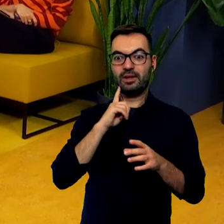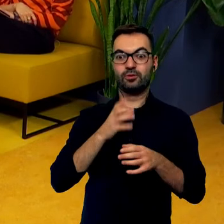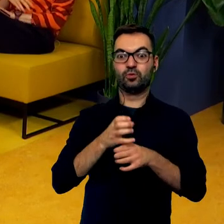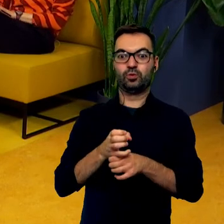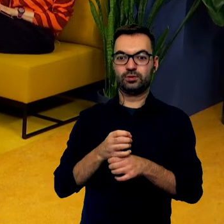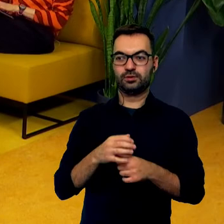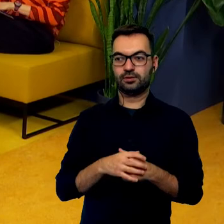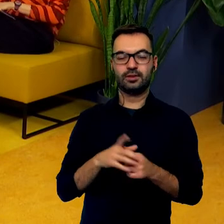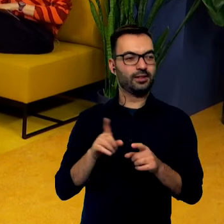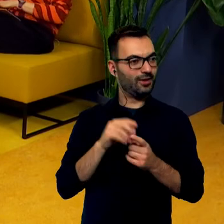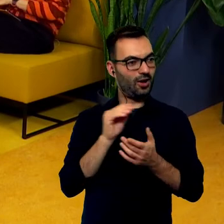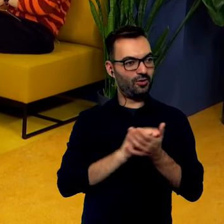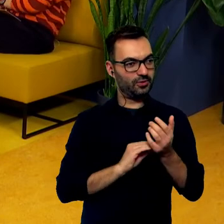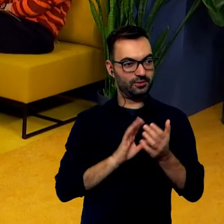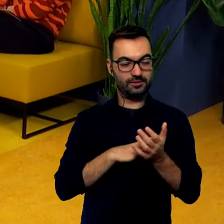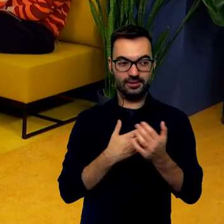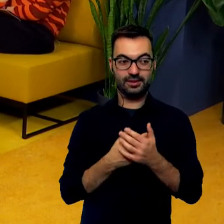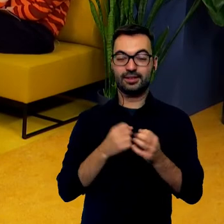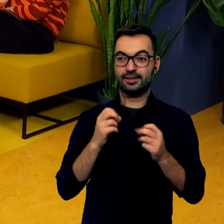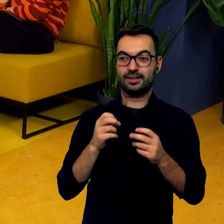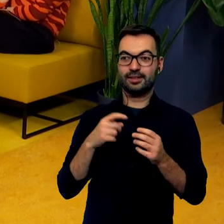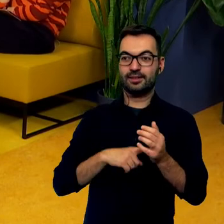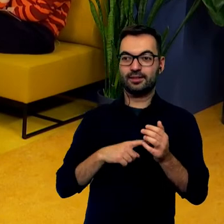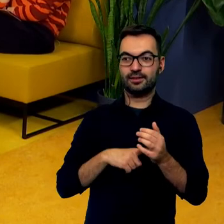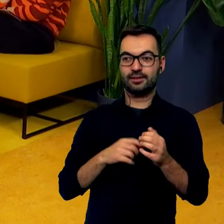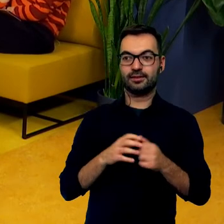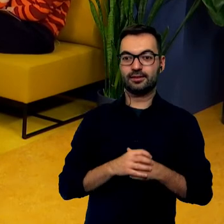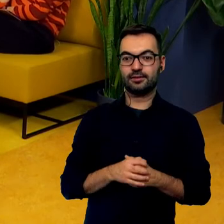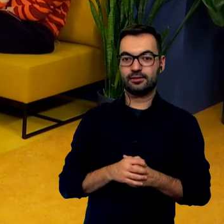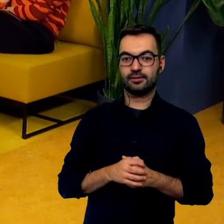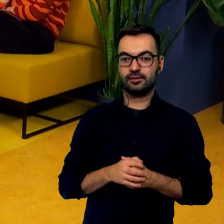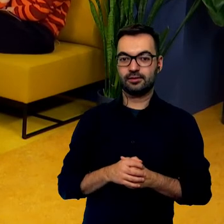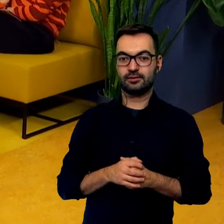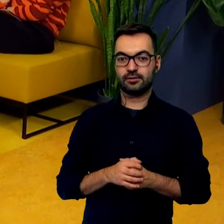poddusza. To nie, też opisujesz ten tak, przykład. Tak, też to opisuję, ale to jest